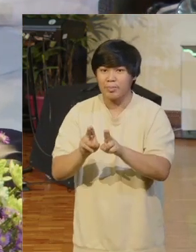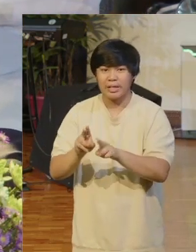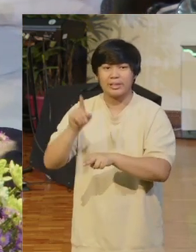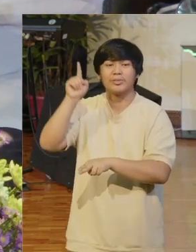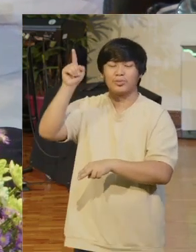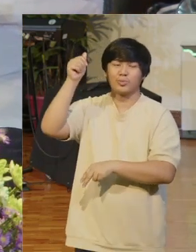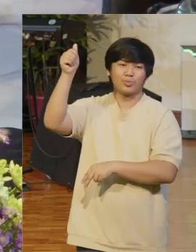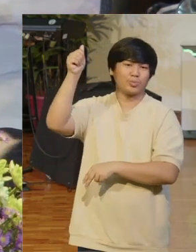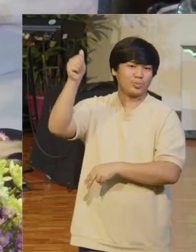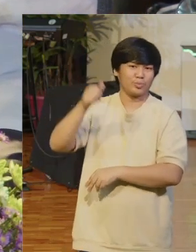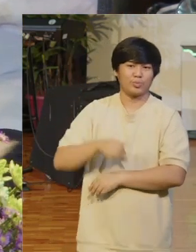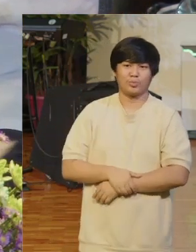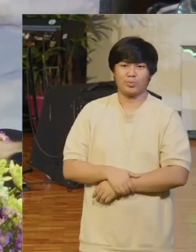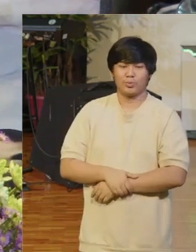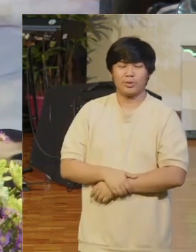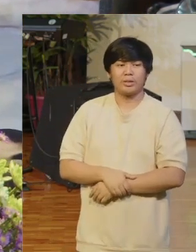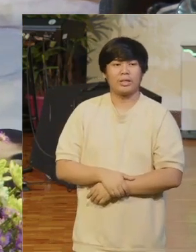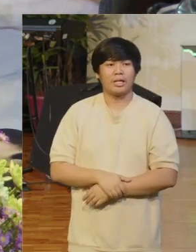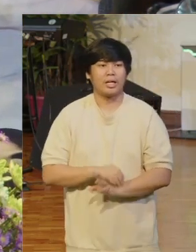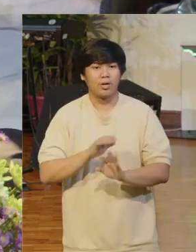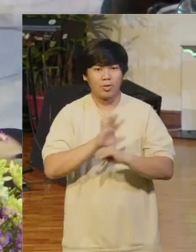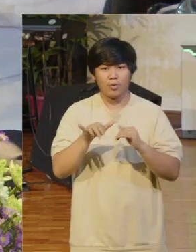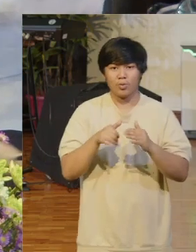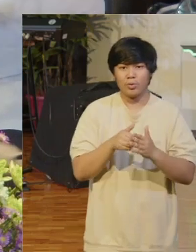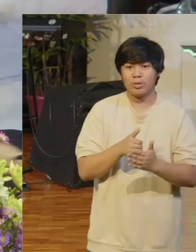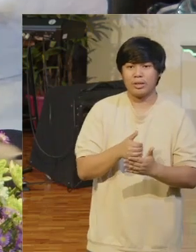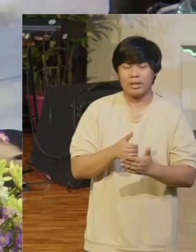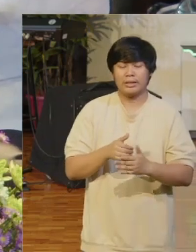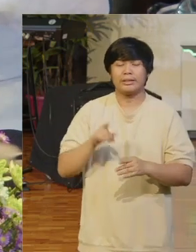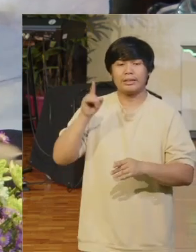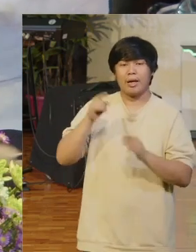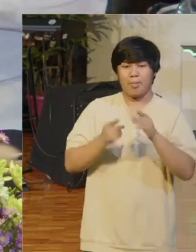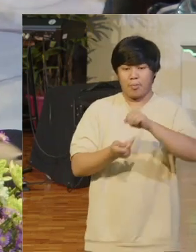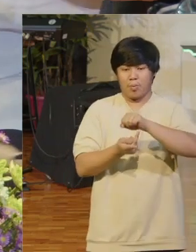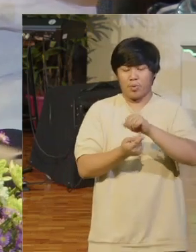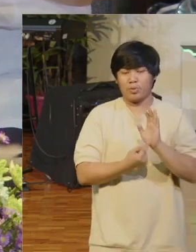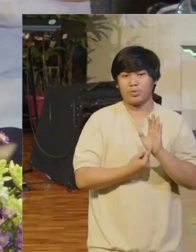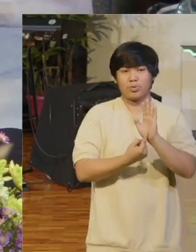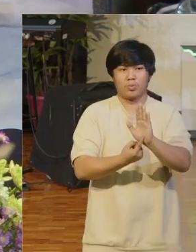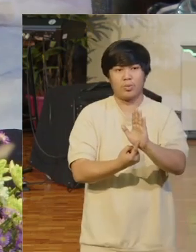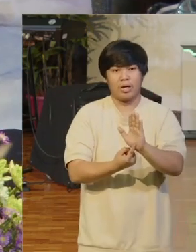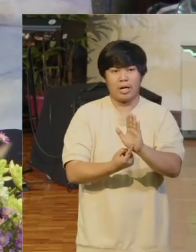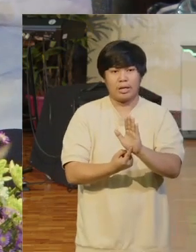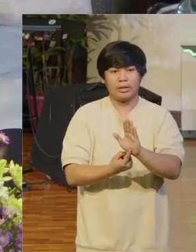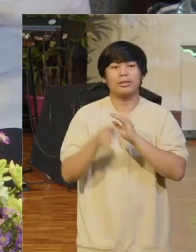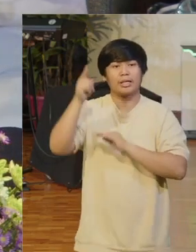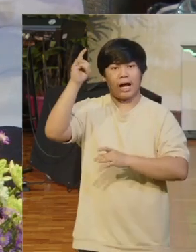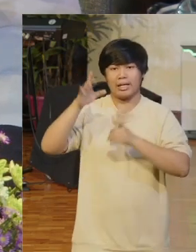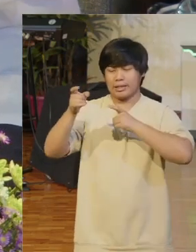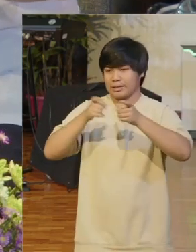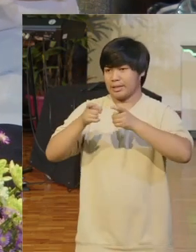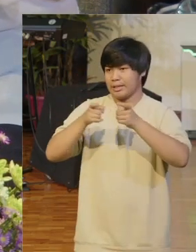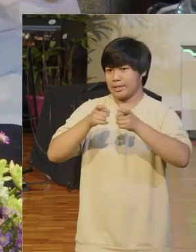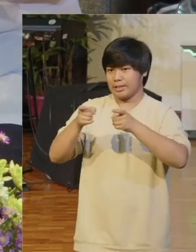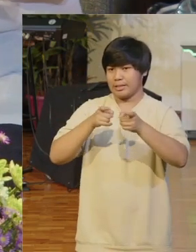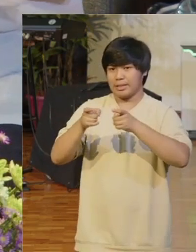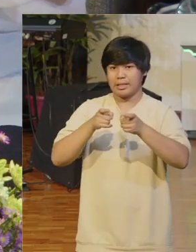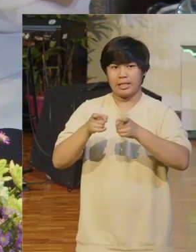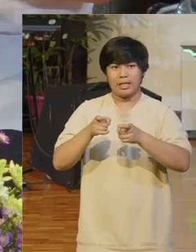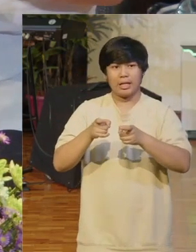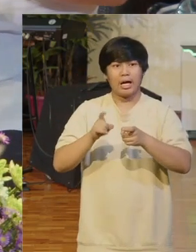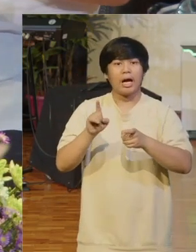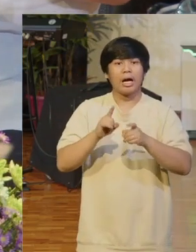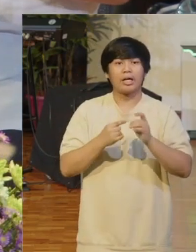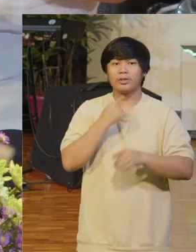niyang inilatag yung katotohanan tungkol sa sovereignty ng Diyos sa bayang Israel, ang kanyang naging resulting